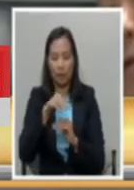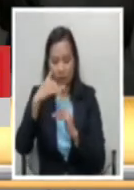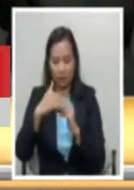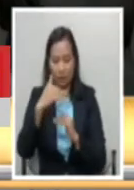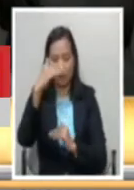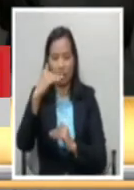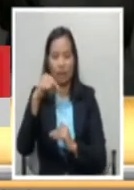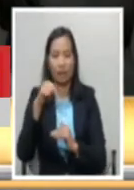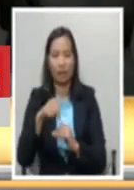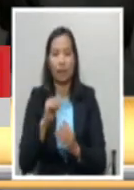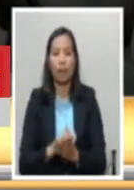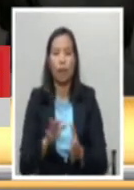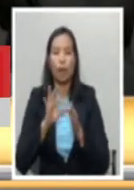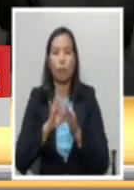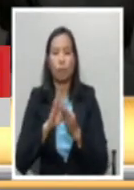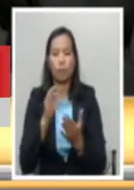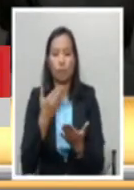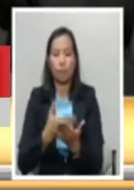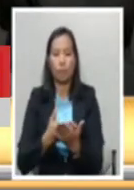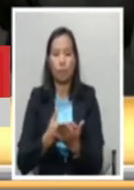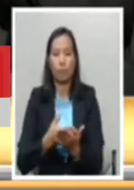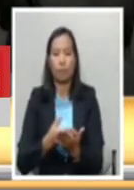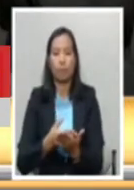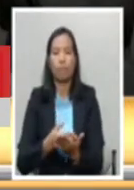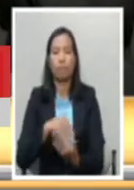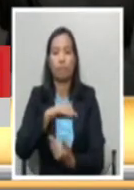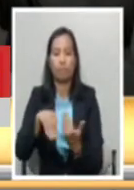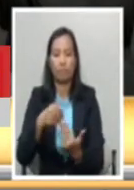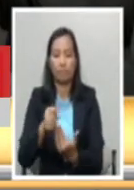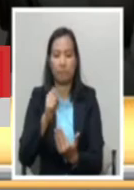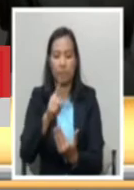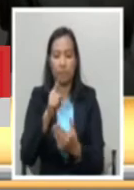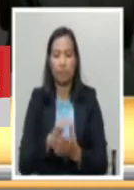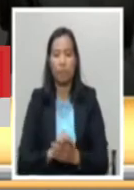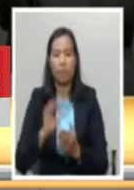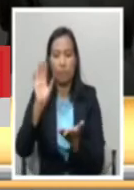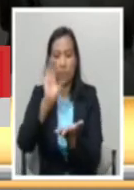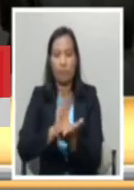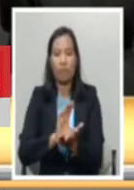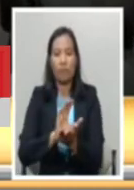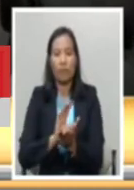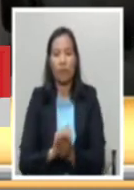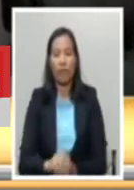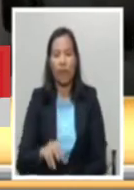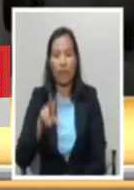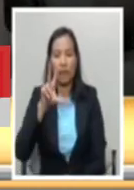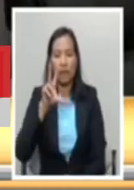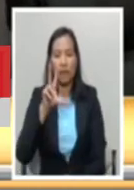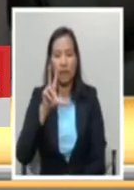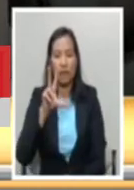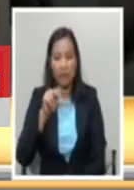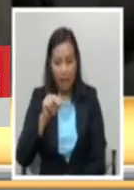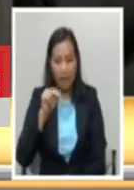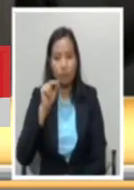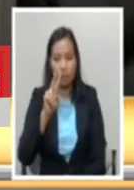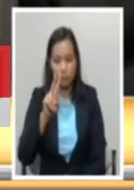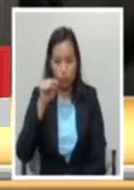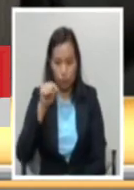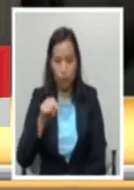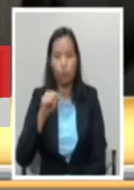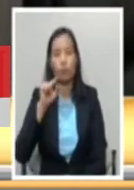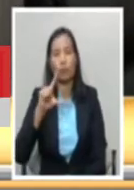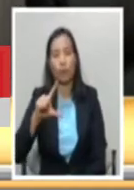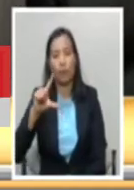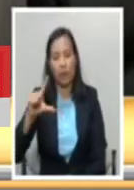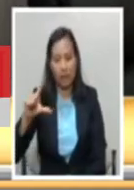วงก็คือปัญหาทางด้านเศรษฐกิจท่านประธานครับงบประมาณ 3.2 ล้านล้านแบ่งเป็นสั